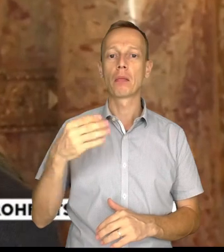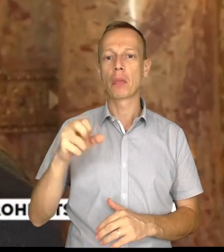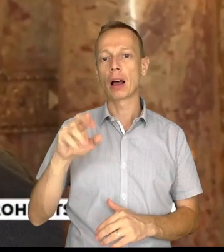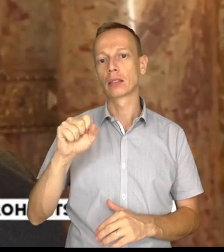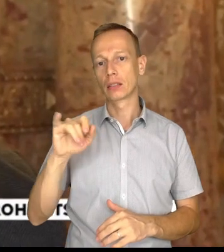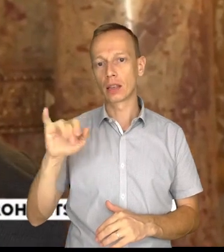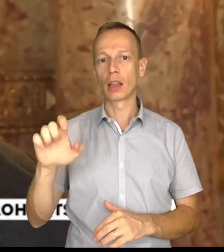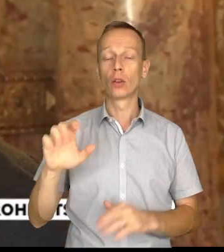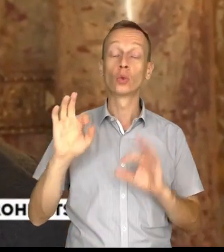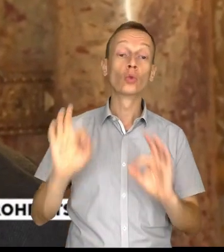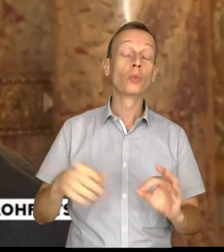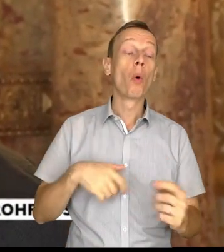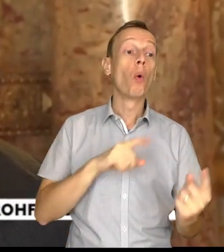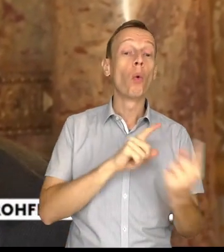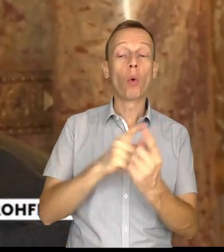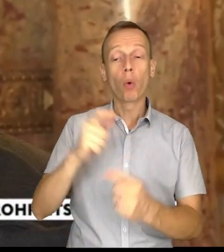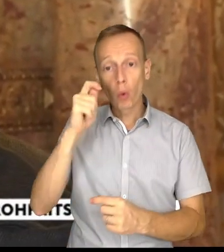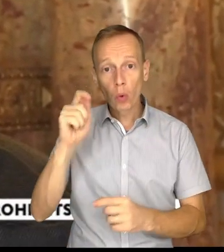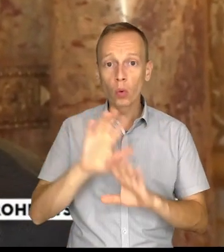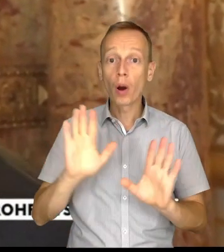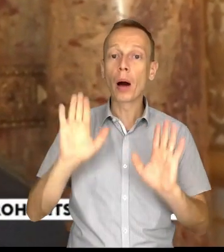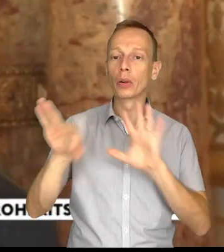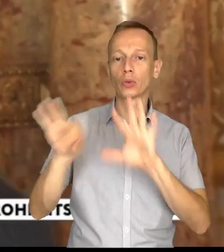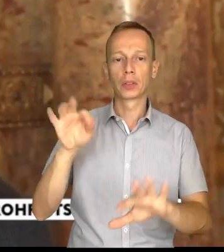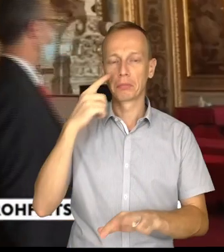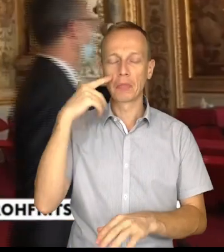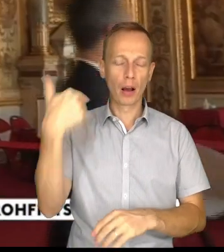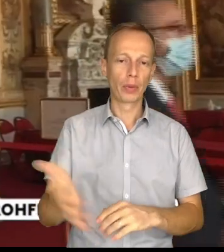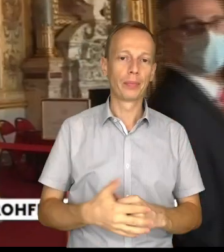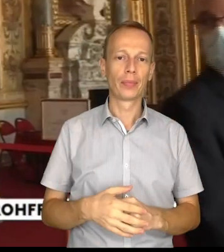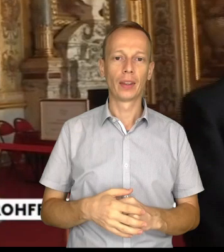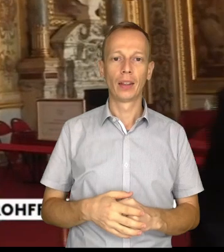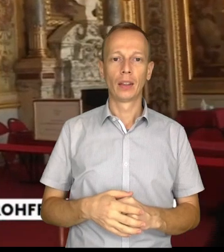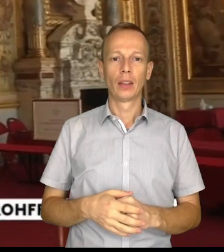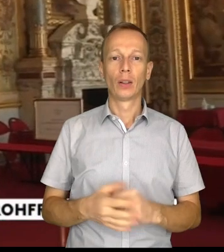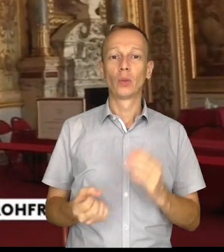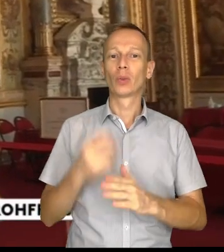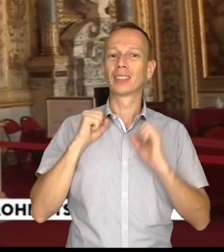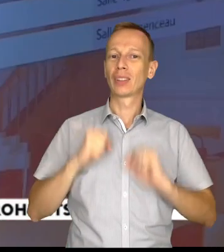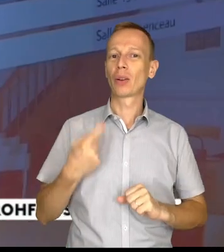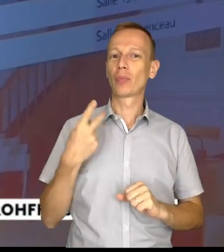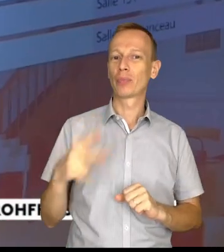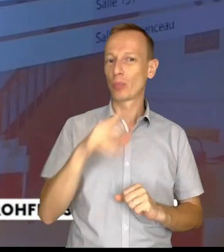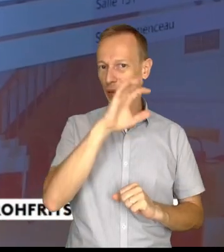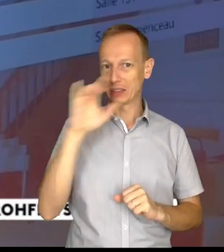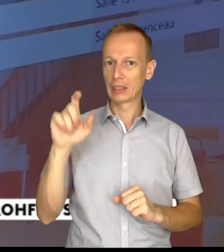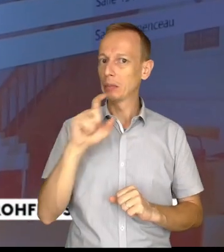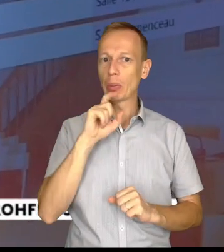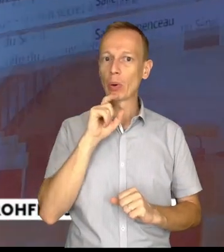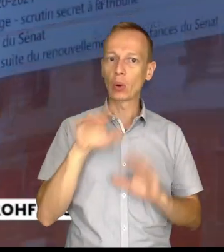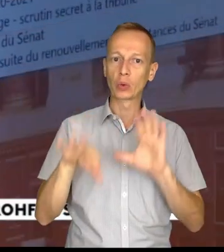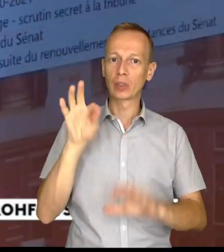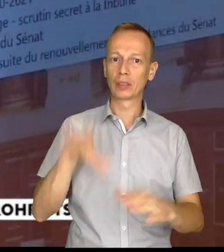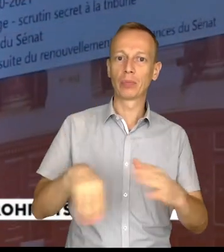l'instant pas de lien de cause à effet. Pour l'instant, je salue les sénateurs et on prendra des décisions ensuite. Le nouveau sénateur de la Polynésie française n'a donc pas